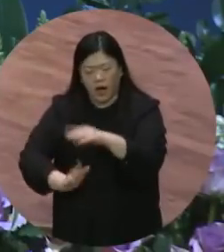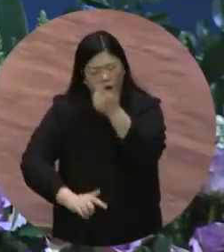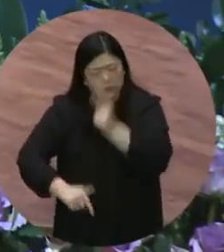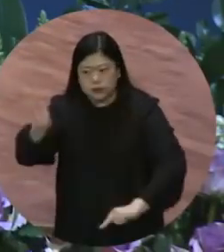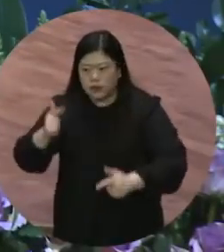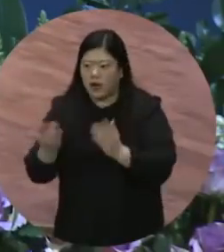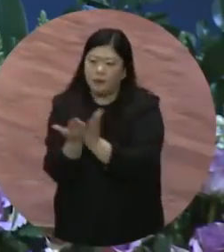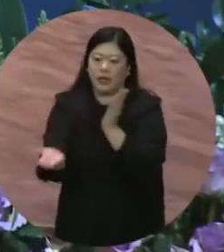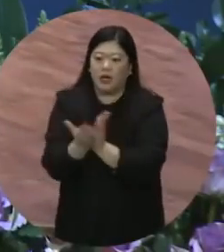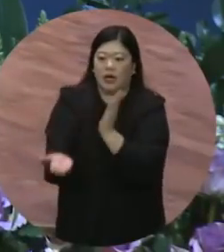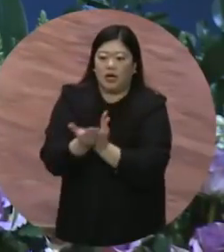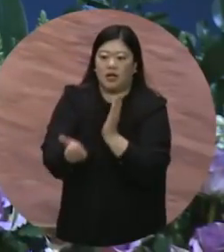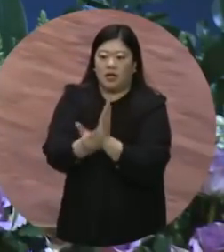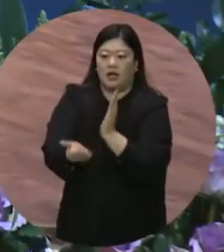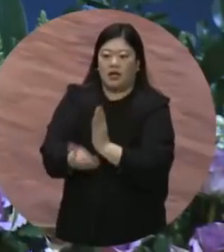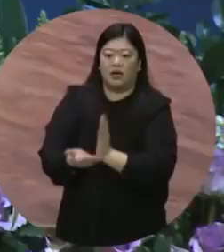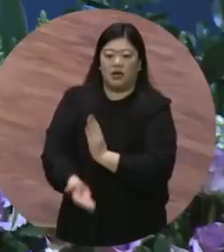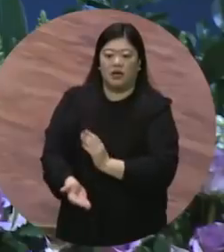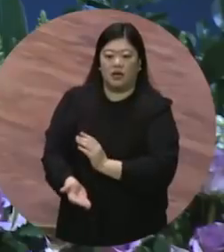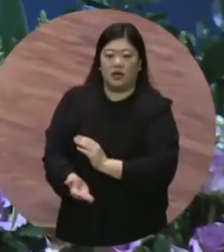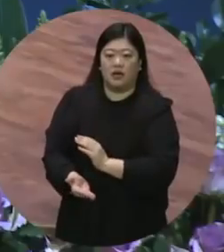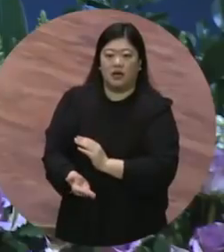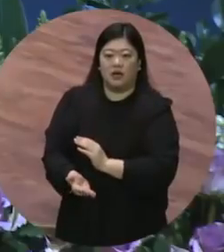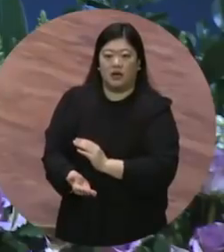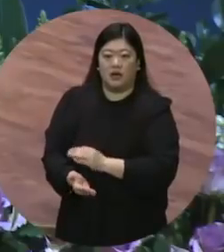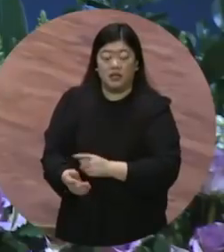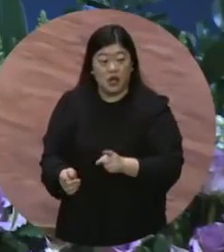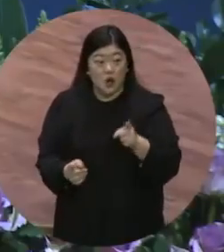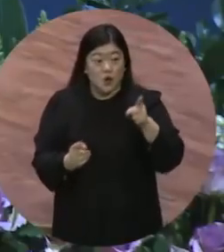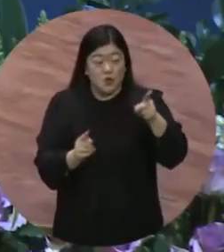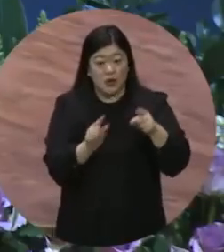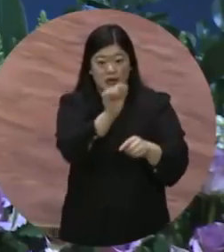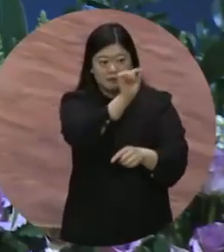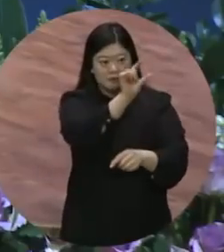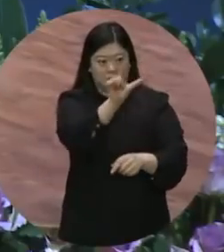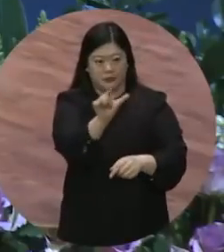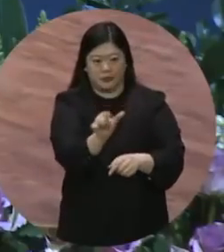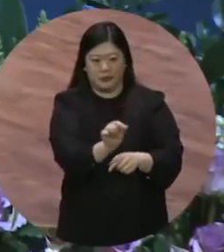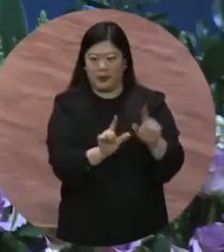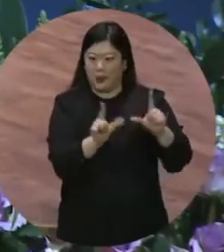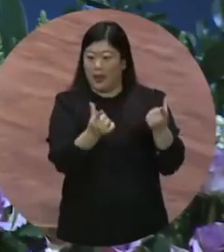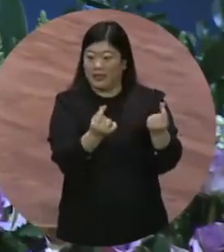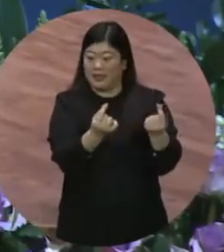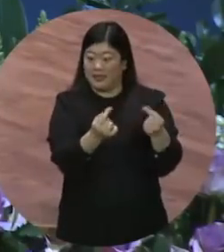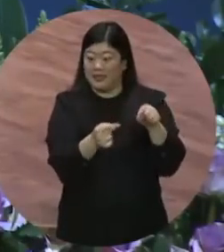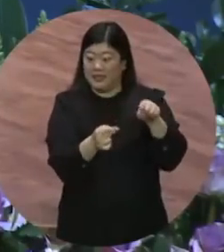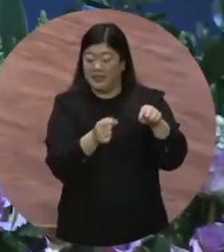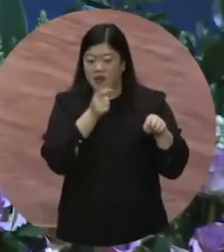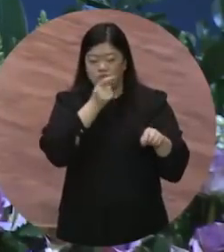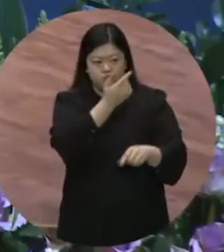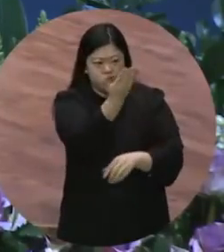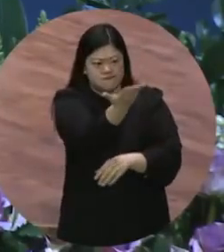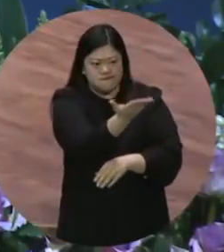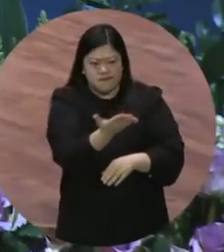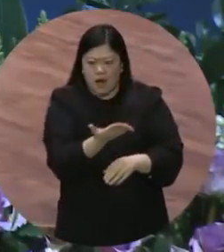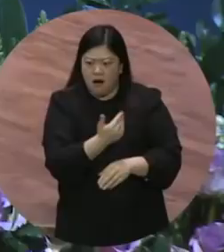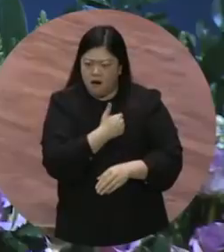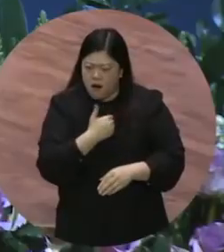북쪽의 하란까지는 비옥한 초승달 지역이라고 말합니다. 강줄기가 굉장히